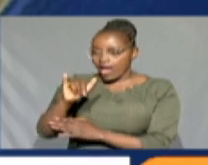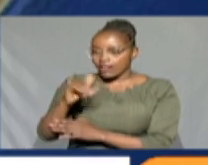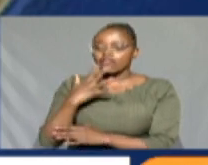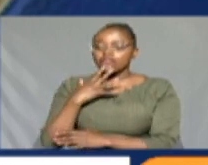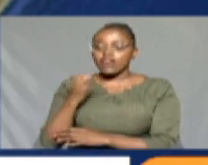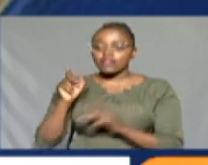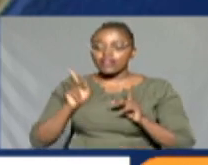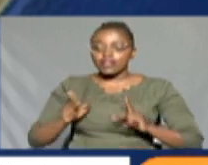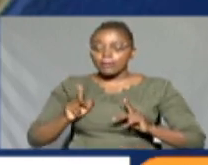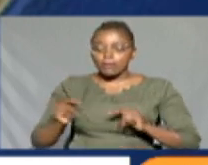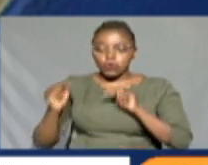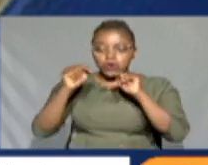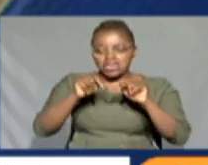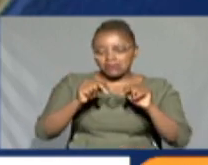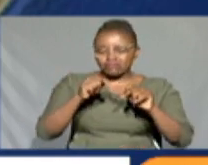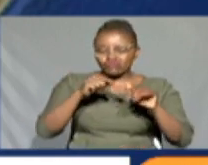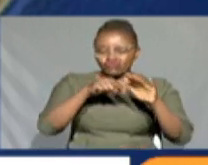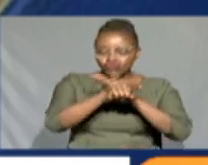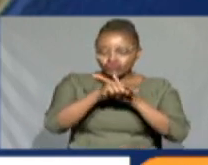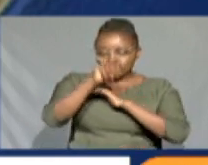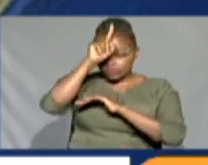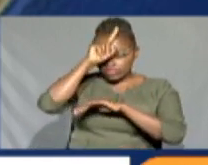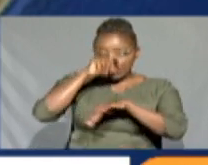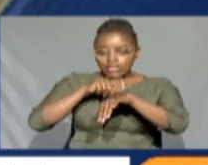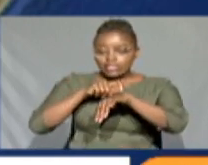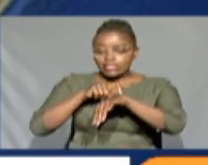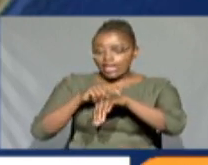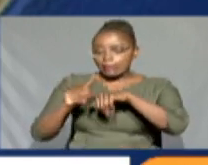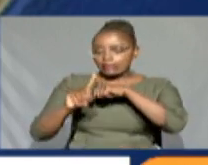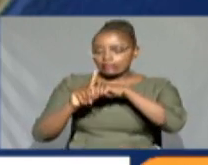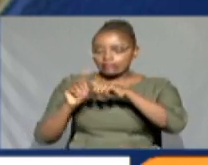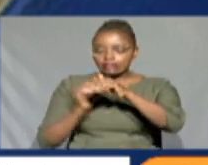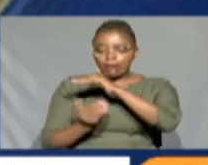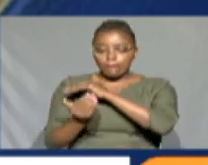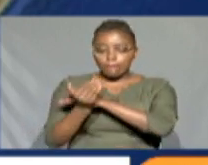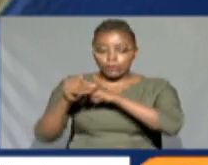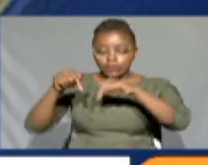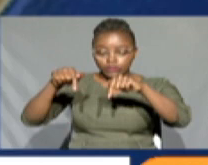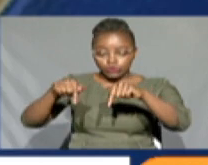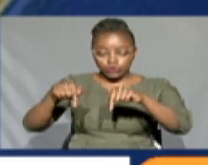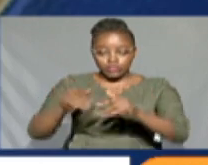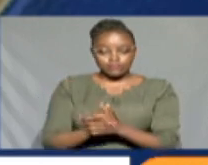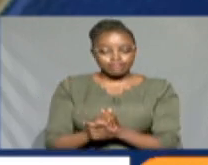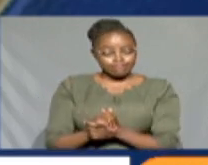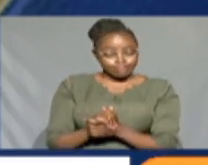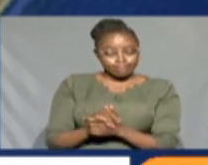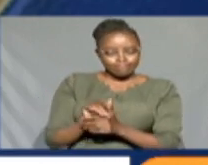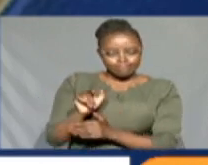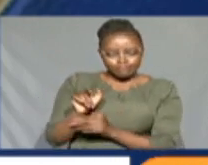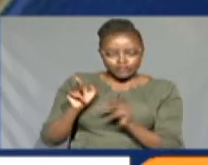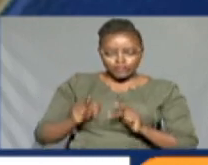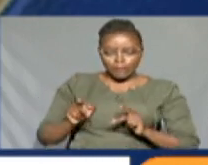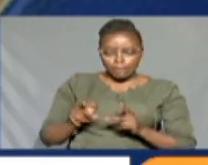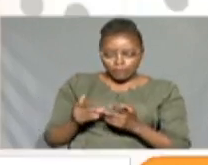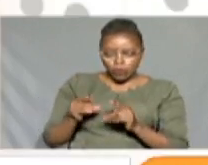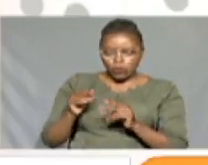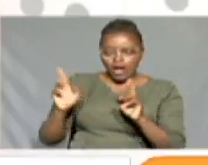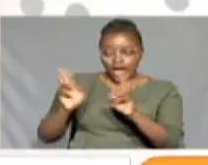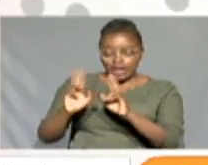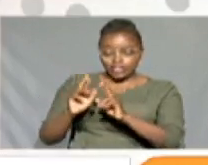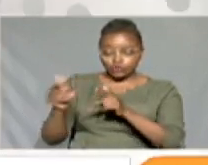500 waliovamia wenyeji katika vijiji hivyo mwendo wa saa 11 asubuhi ya leo. Isitoshe, walikuwa wamejihami